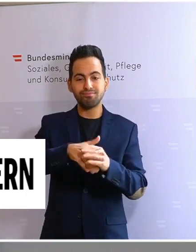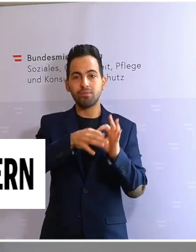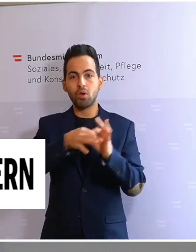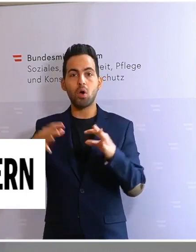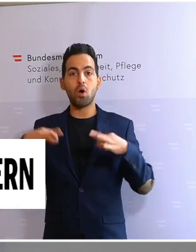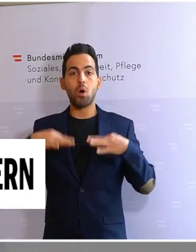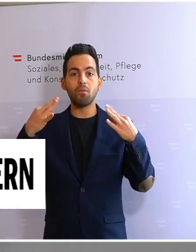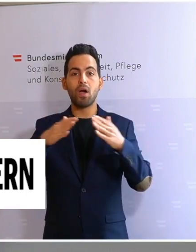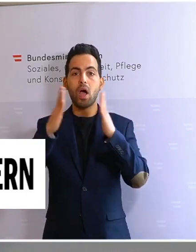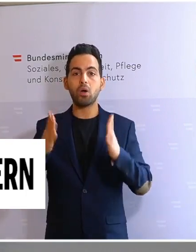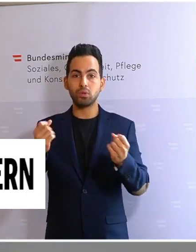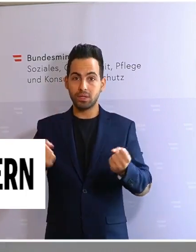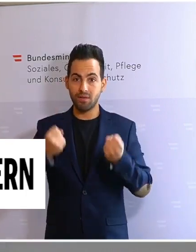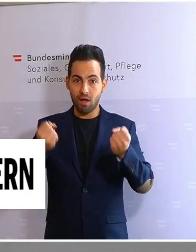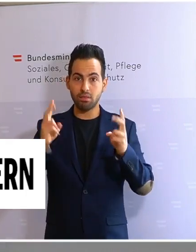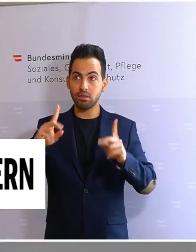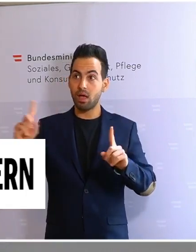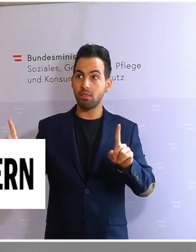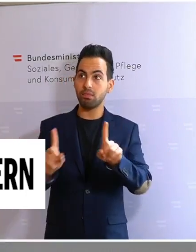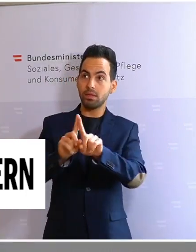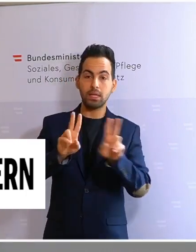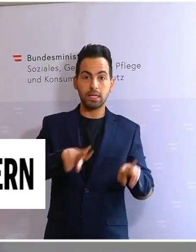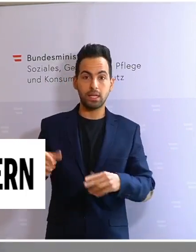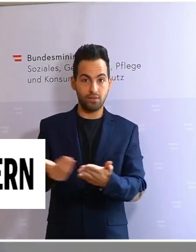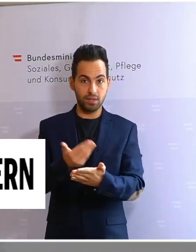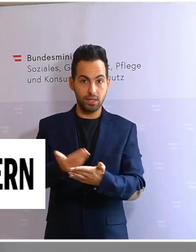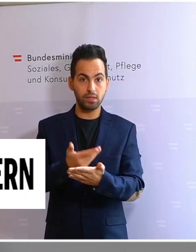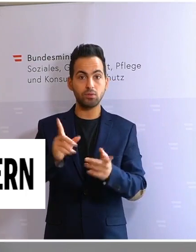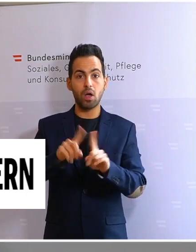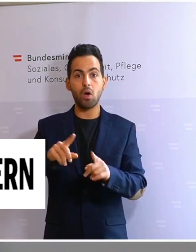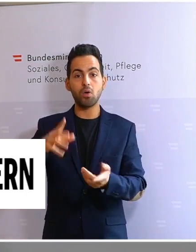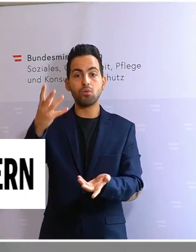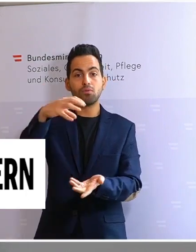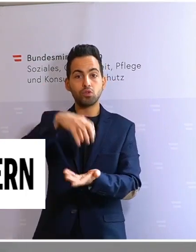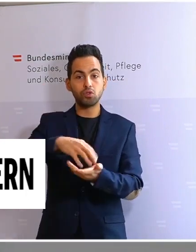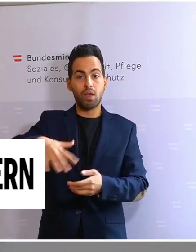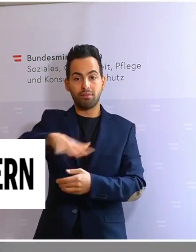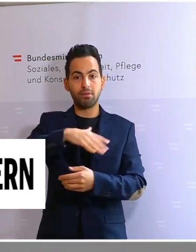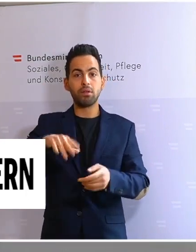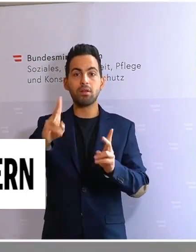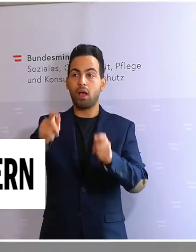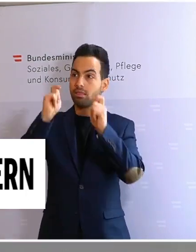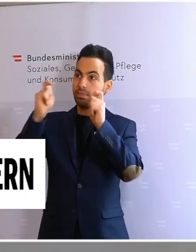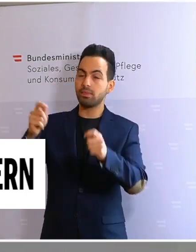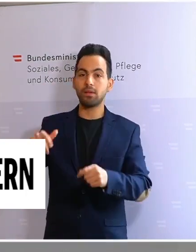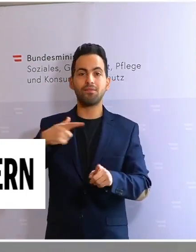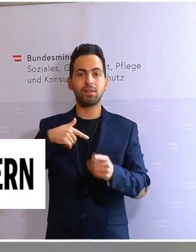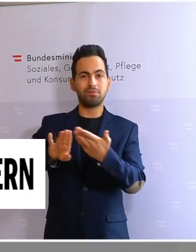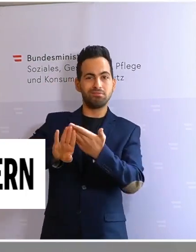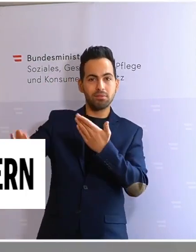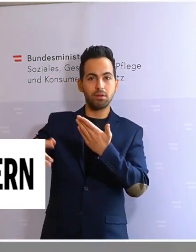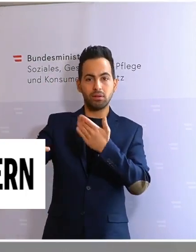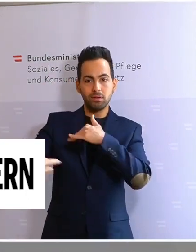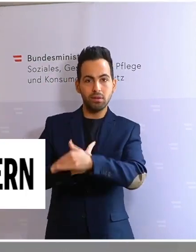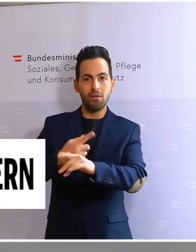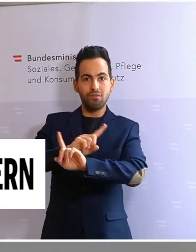Gewalt bei Gericht vertreten können und an ihrer Stadt eine einstweilige Verfügung erreichen können. Das ist deshalb so wichtig, weil